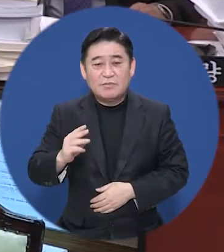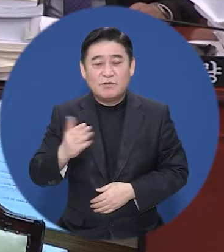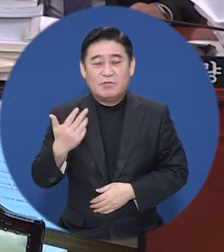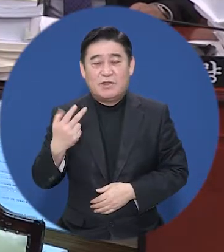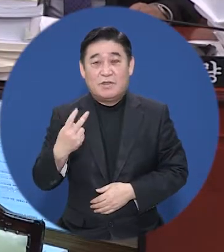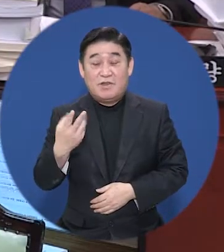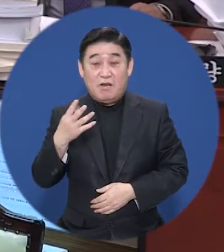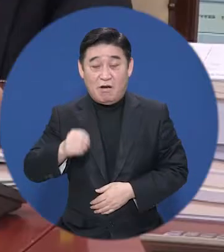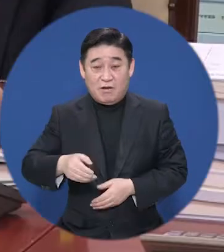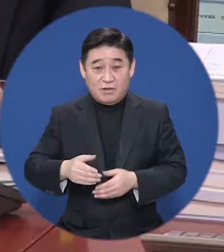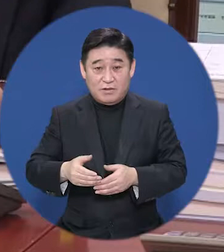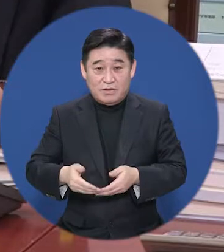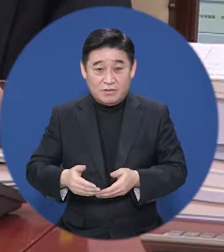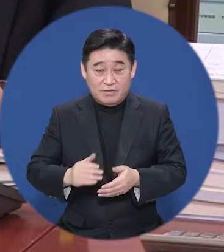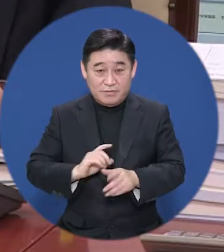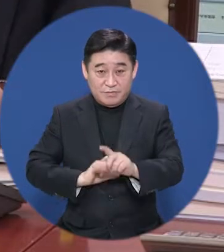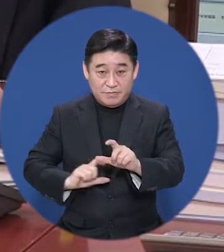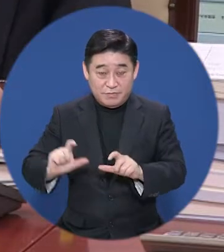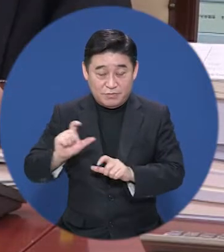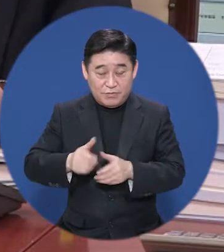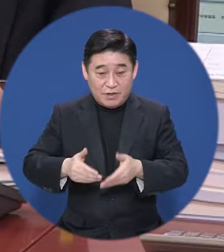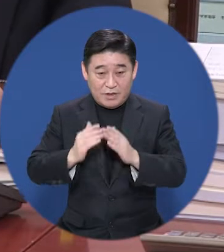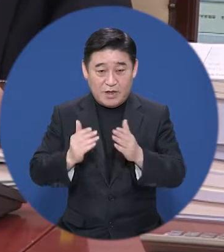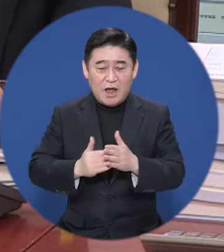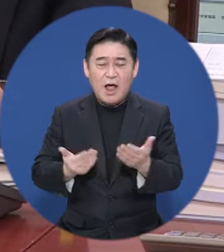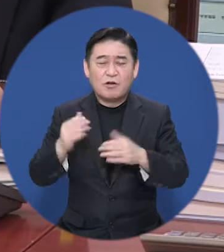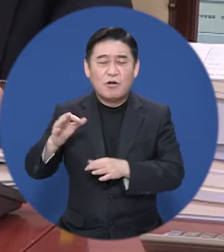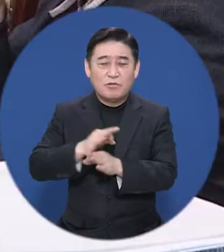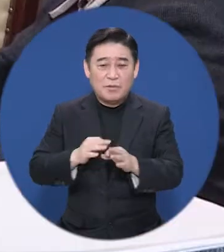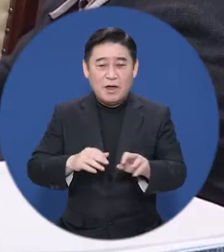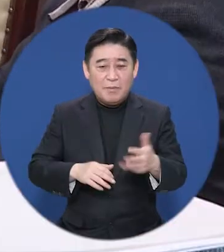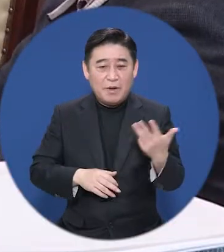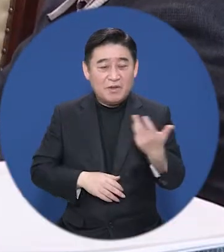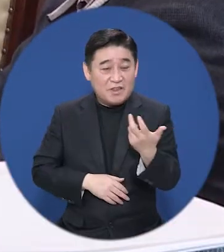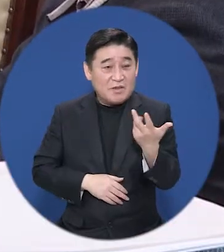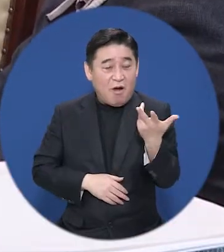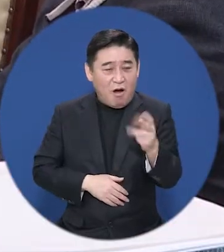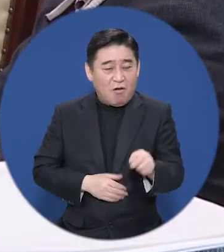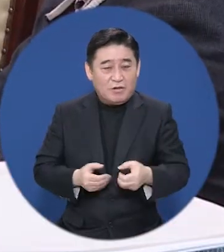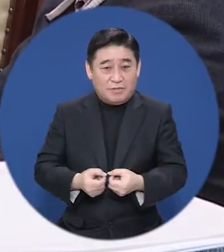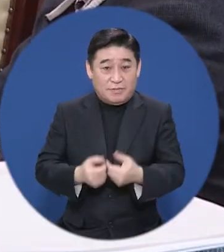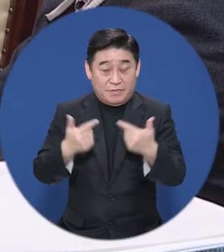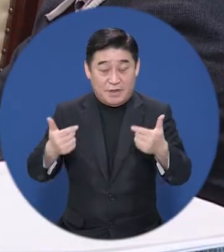배정했습니다. 이 밖에도 학교 운영비가 870억 원이 증액